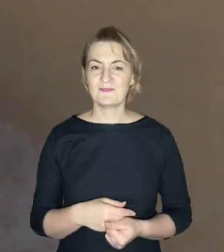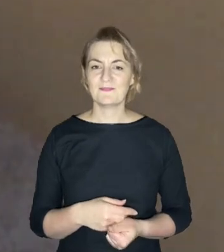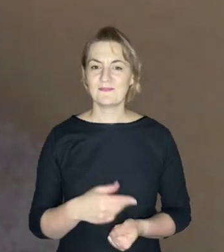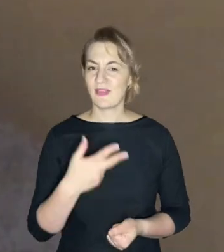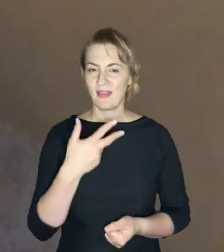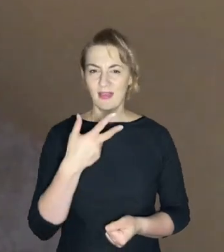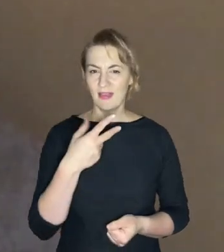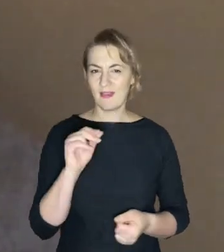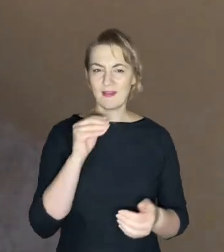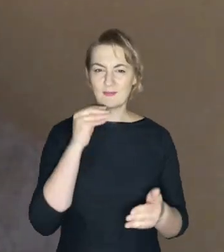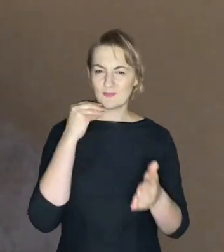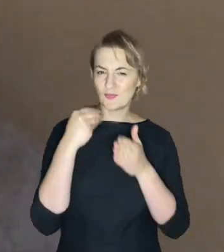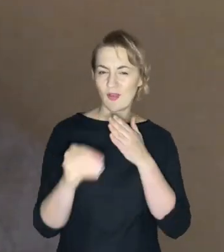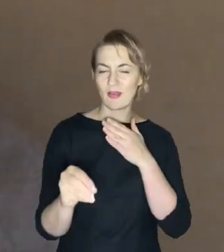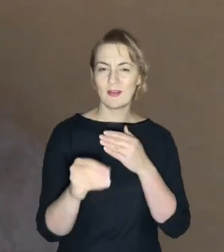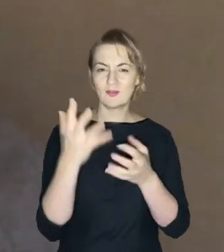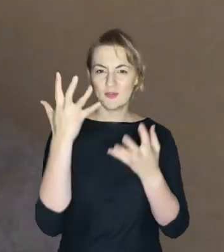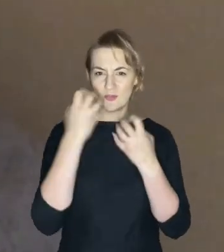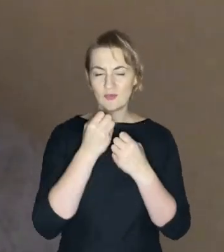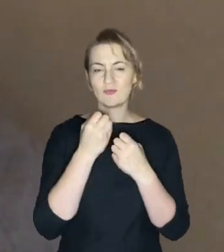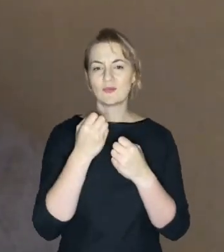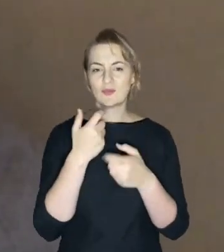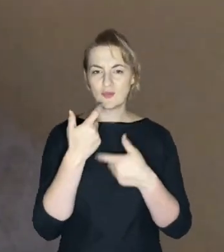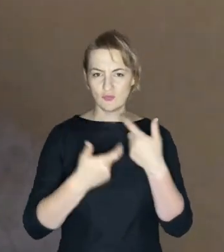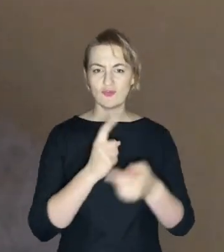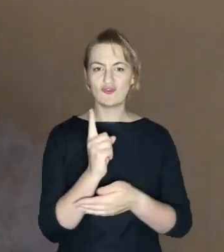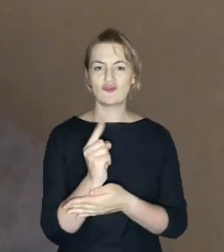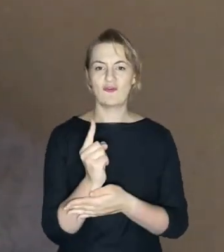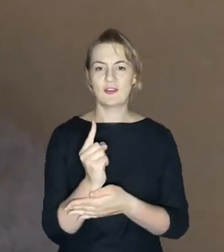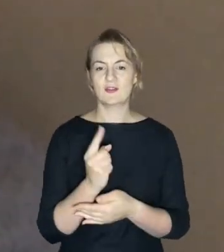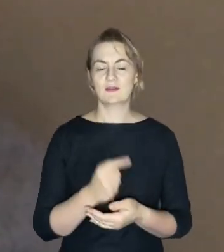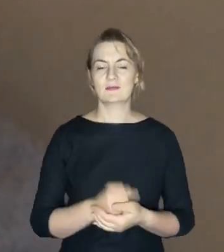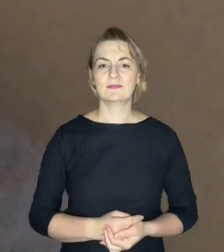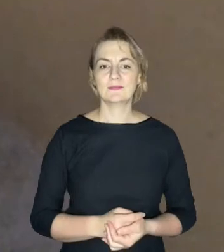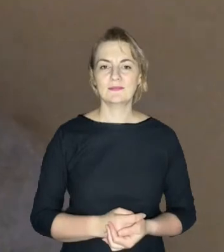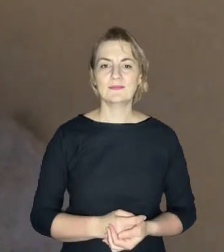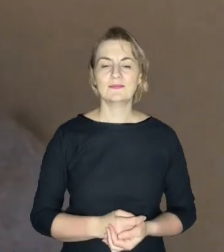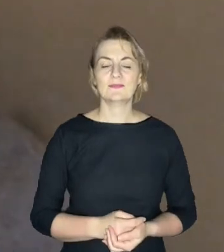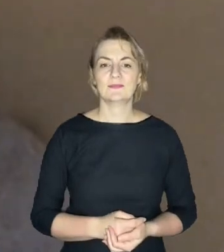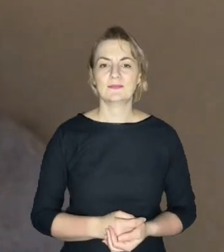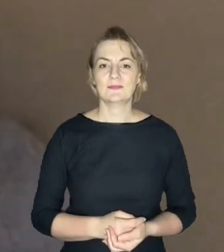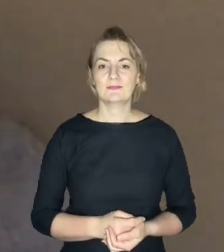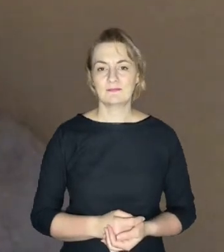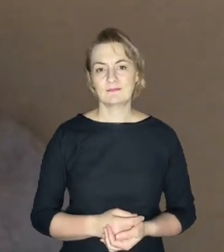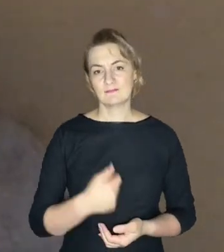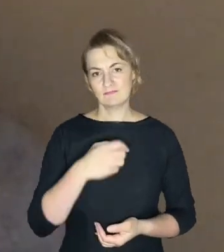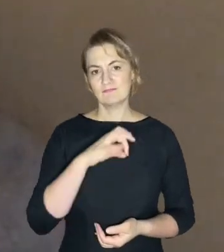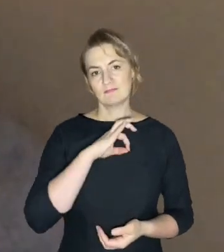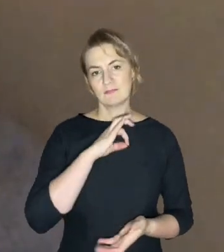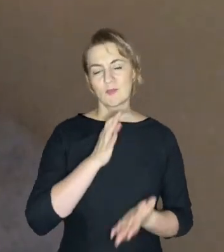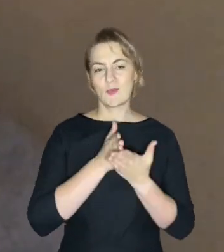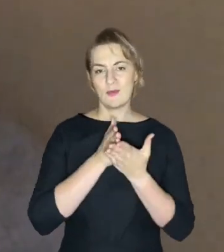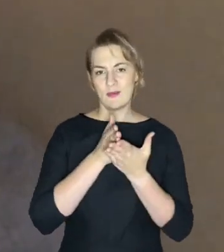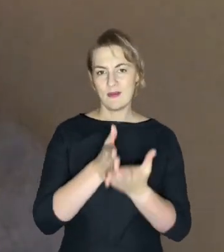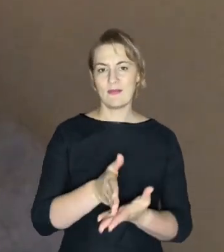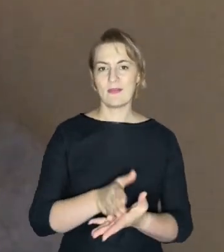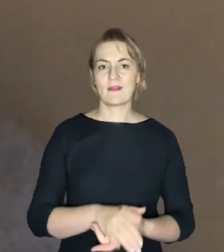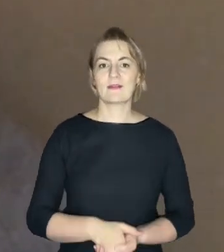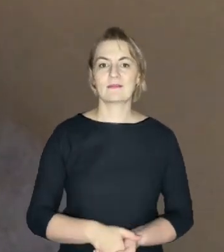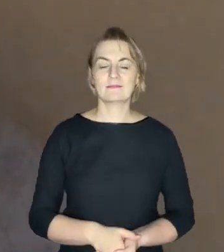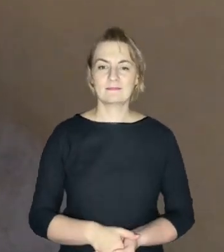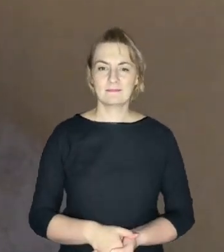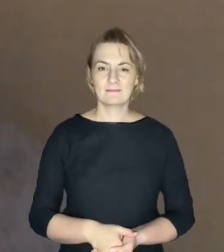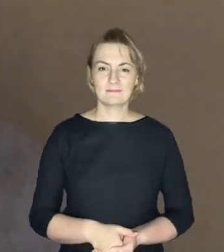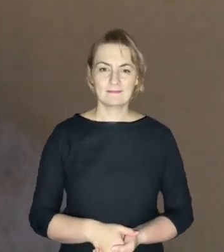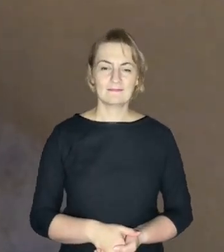Nie przeklinaj ciemności, zapal świeczkę. I to jest moja rada dla ciebie, bo to jest też, o